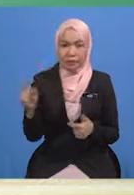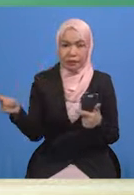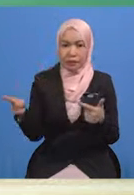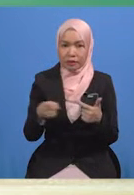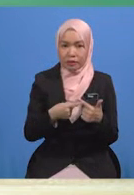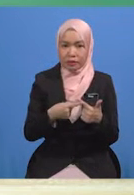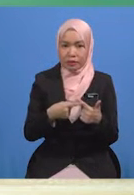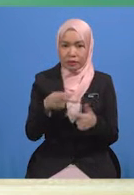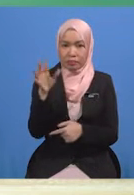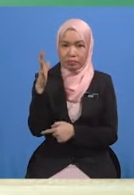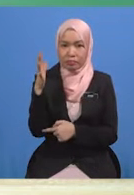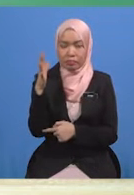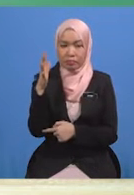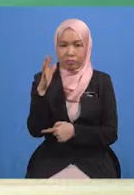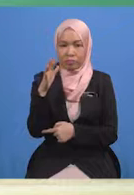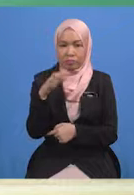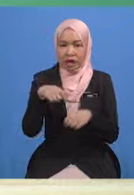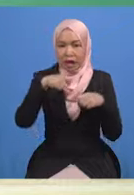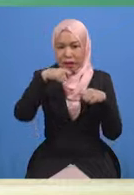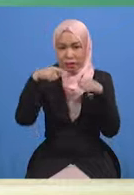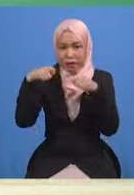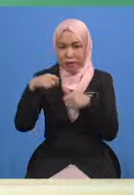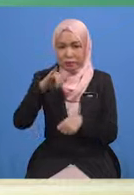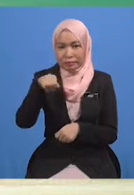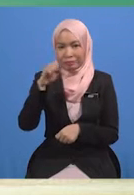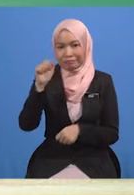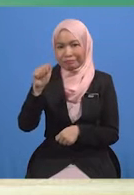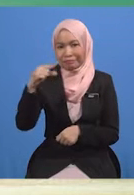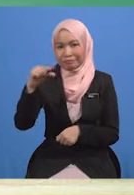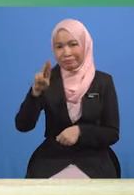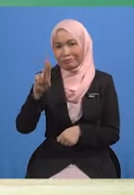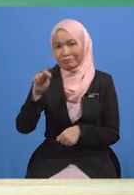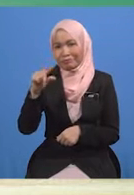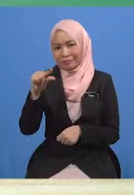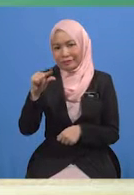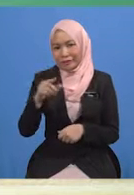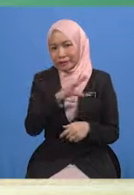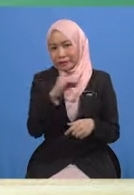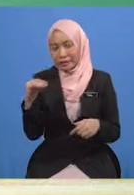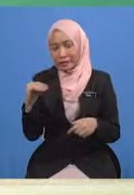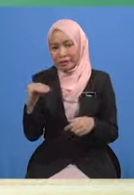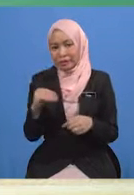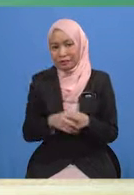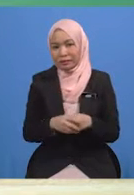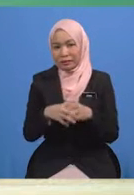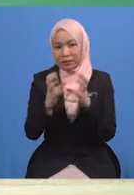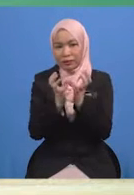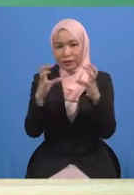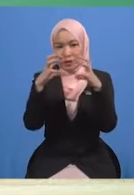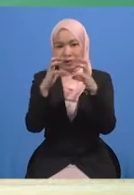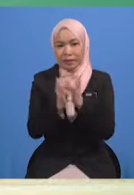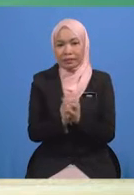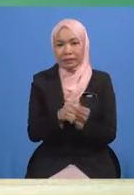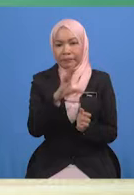kedua, pokok jagung. Yang ketiga, sayur kobis. Yang keempat,